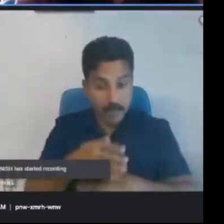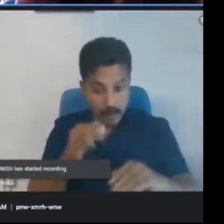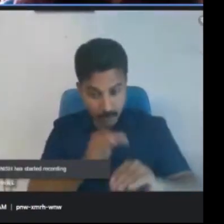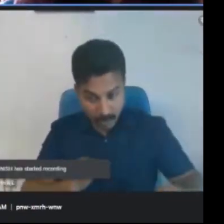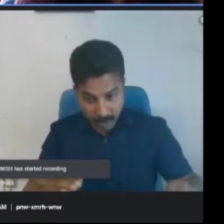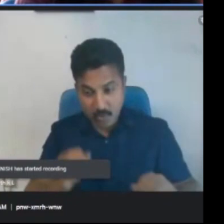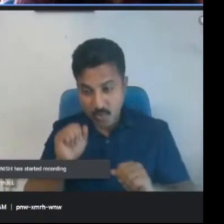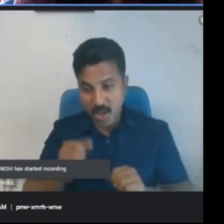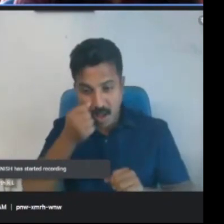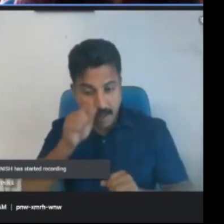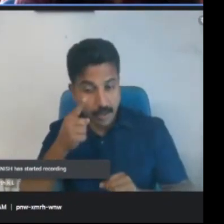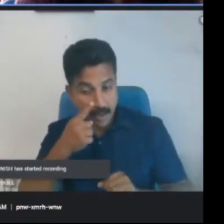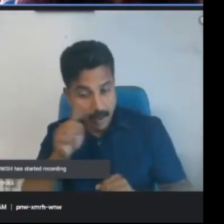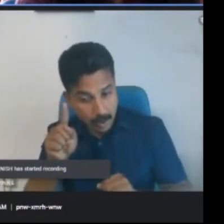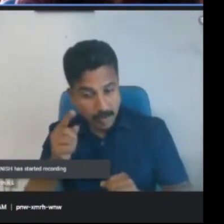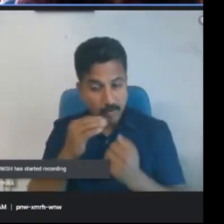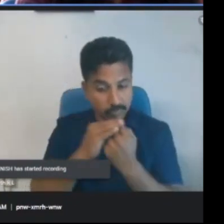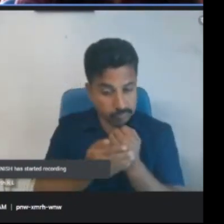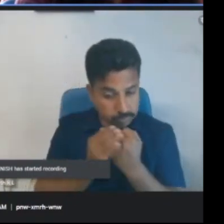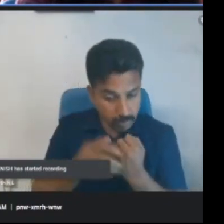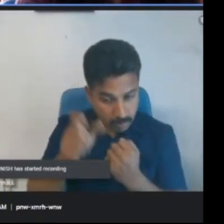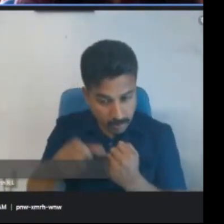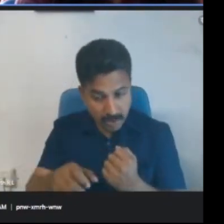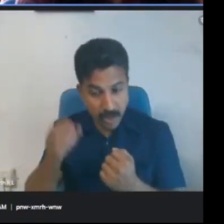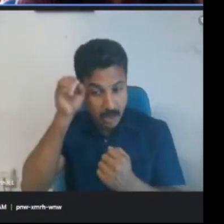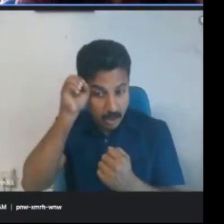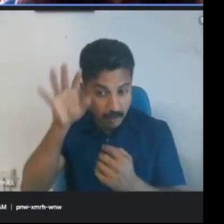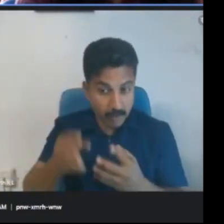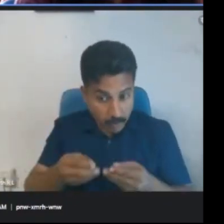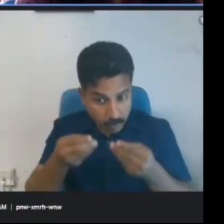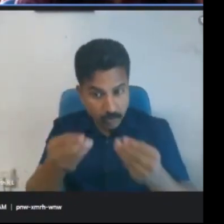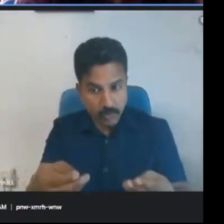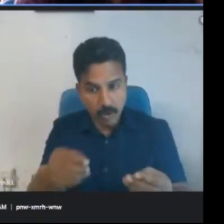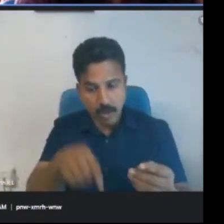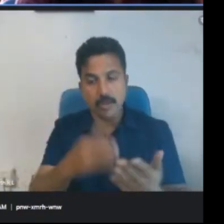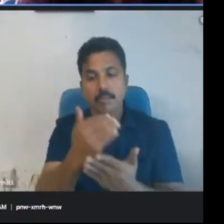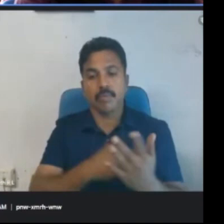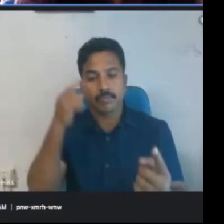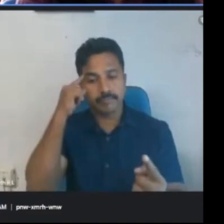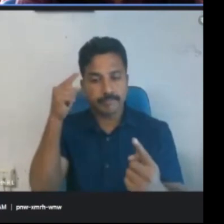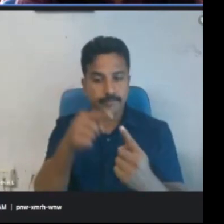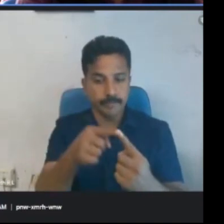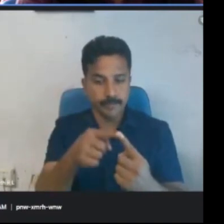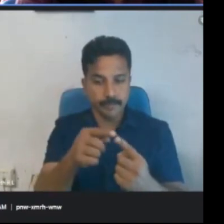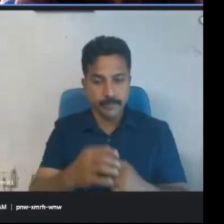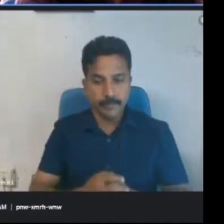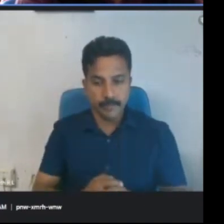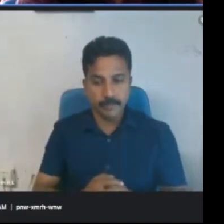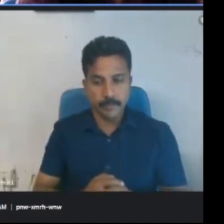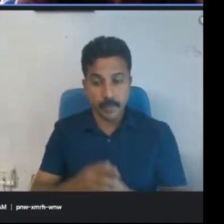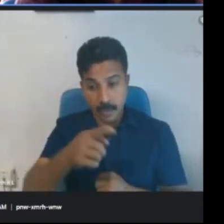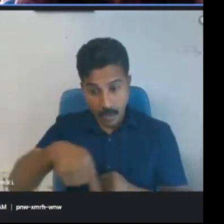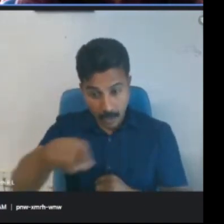അവരുടെ രക്ഷകർത്താക്കളെയും പരിചരിക്കുന്നവർക്കും ബോധവൽക്കരണം നൽകുക എന്നതാണ് ഈ പരിപാടിയുടെ പ്രധാന ലക്ഷ്യം.